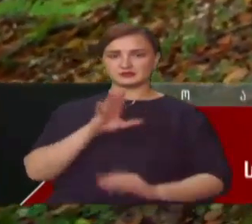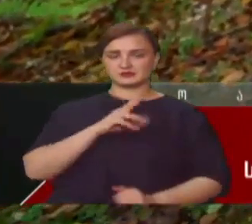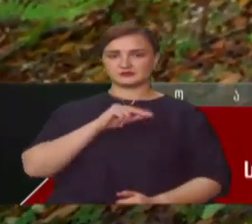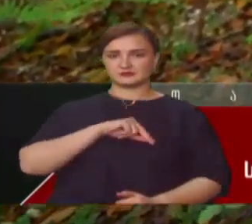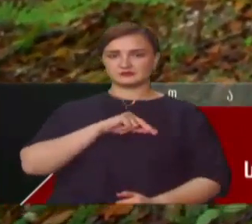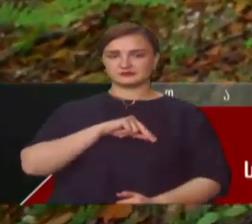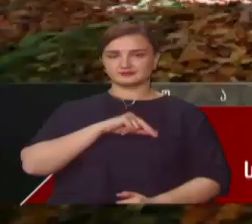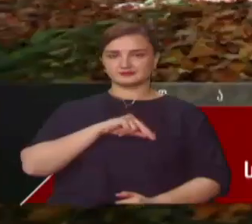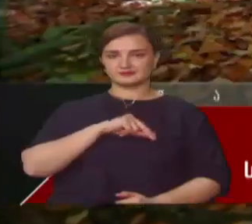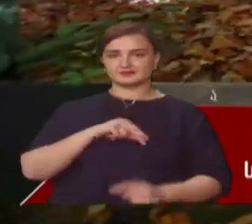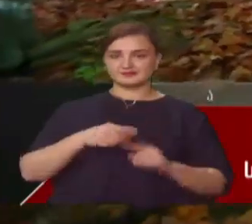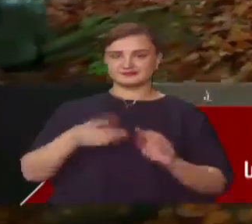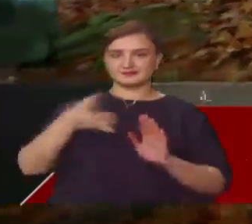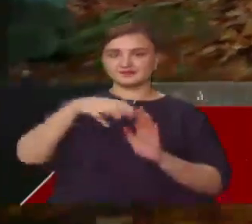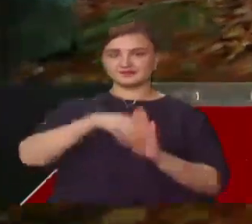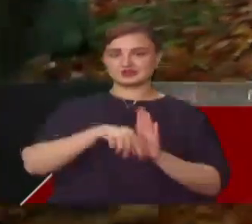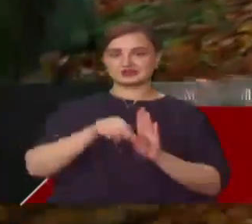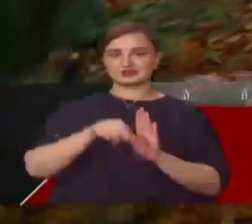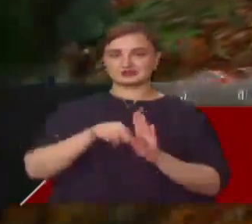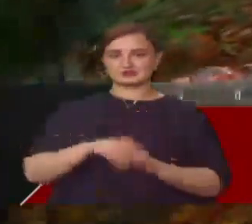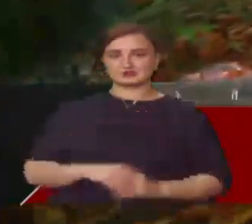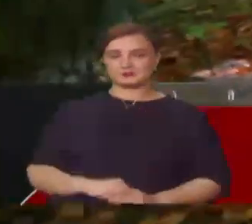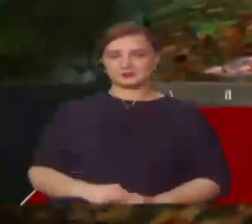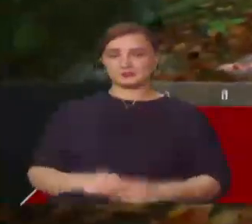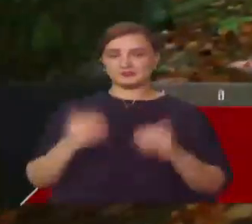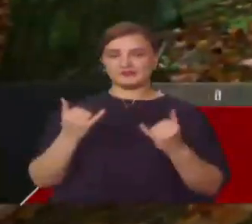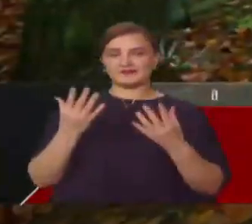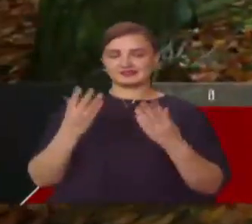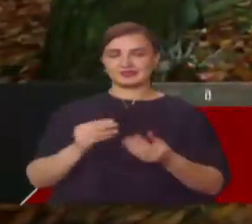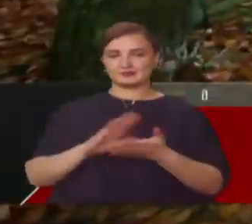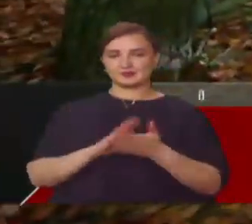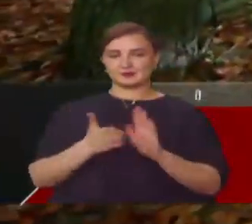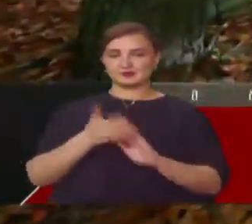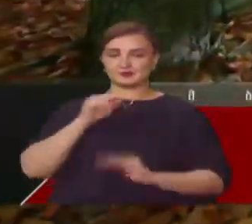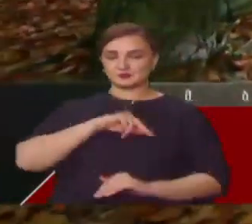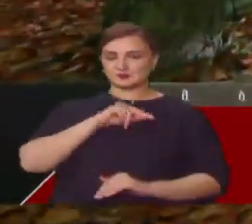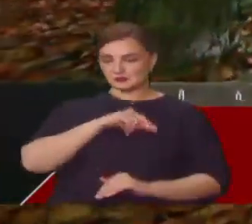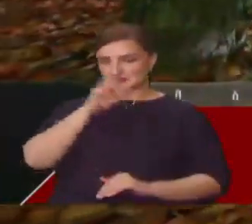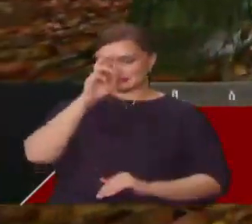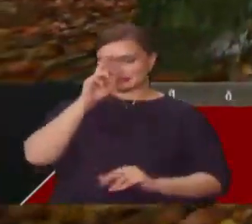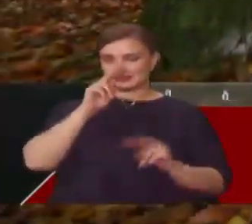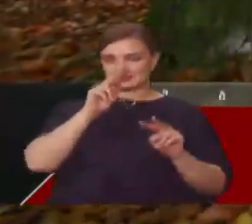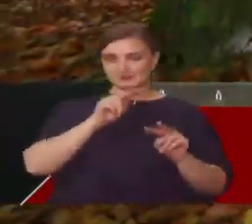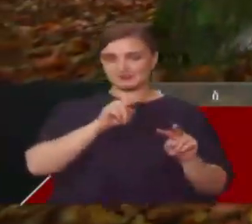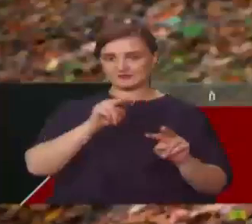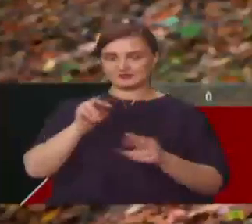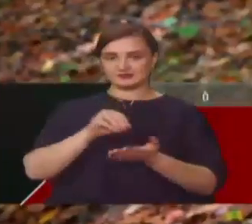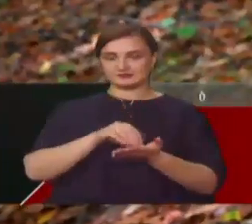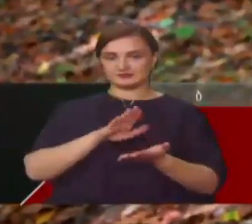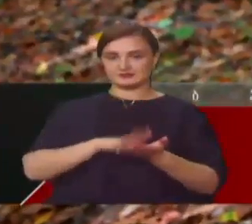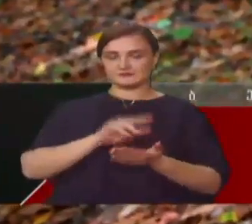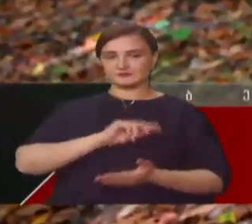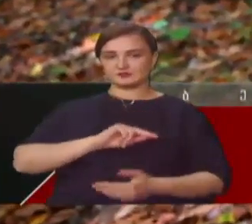სამთო მეტყეობის ინსტიტუტში და ბოტანიკის ინსტიტუტში. დღეის მდგომარეობით მუშაობ სახელმწიფო ტყის მოინა ფართობების ამორიცხვაზე,